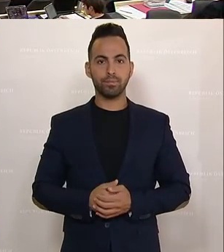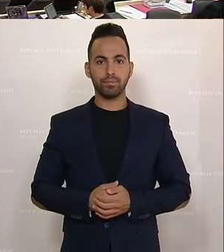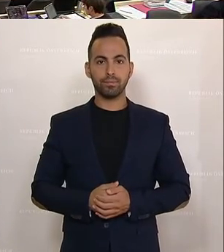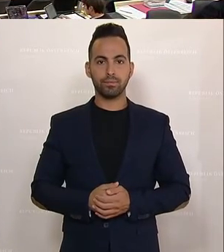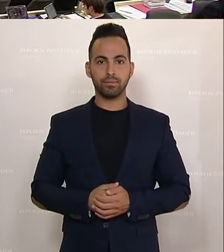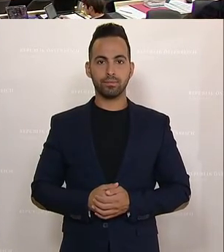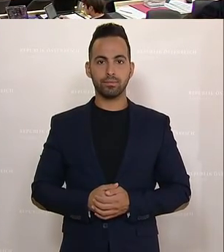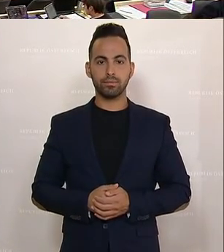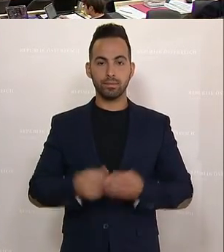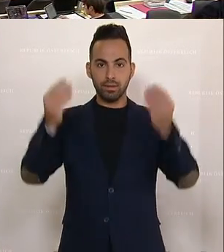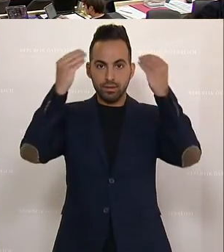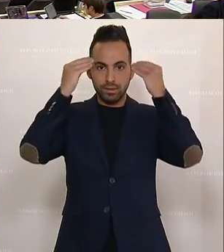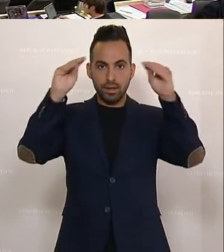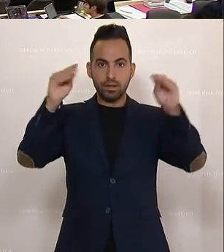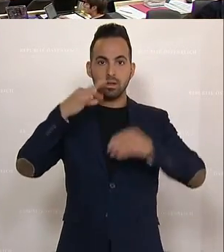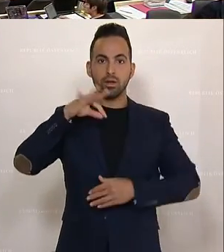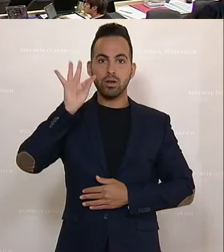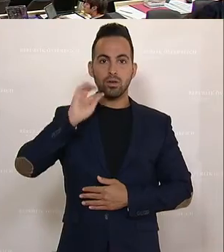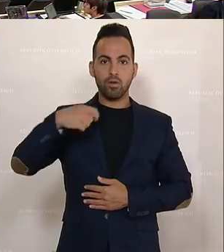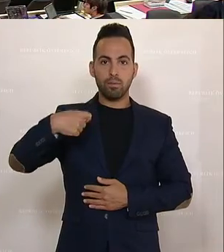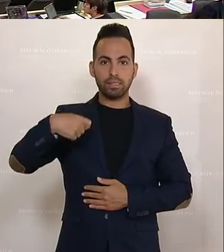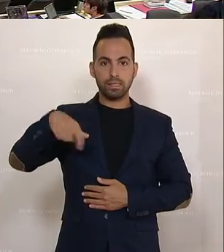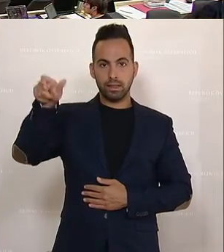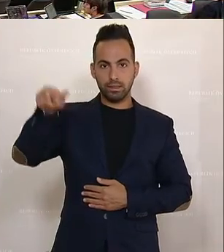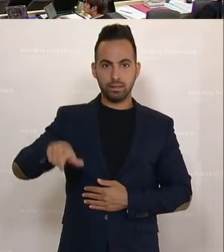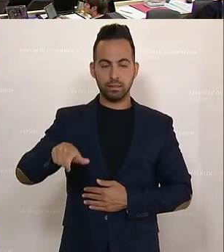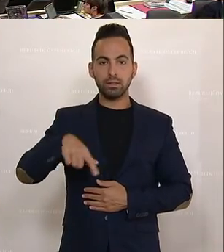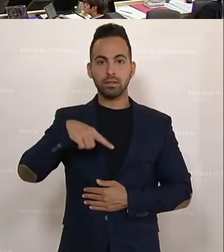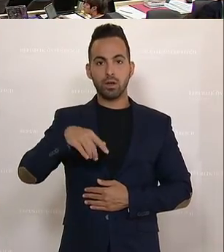Strafvollzug, Steuern, Gebühren und auch Landesverteidigung.